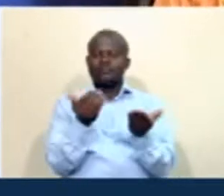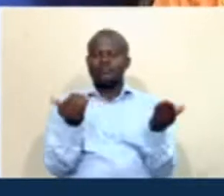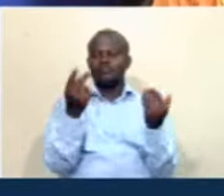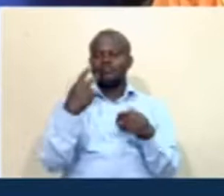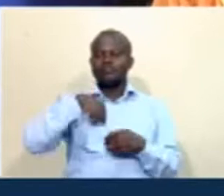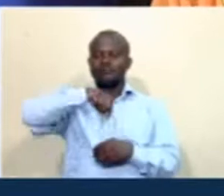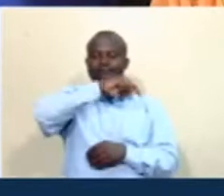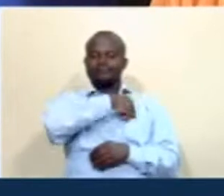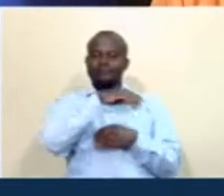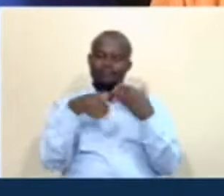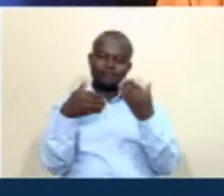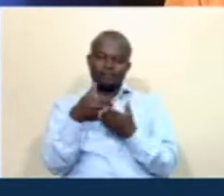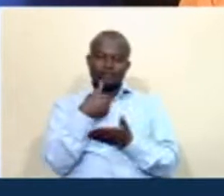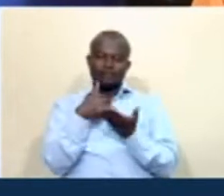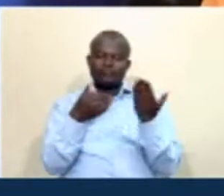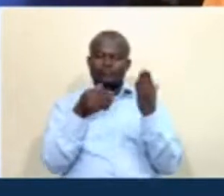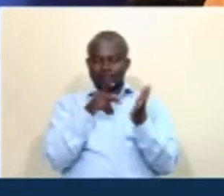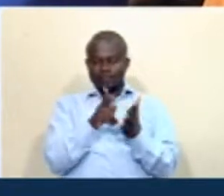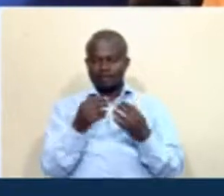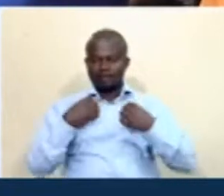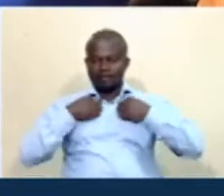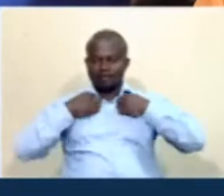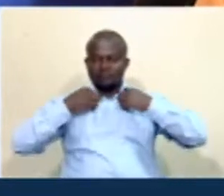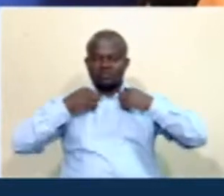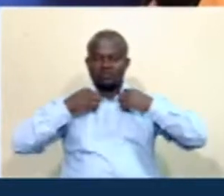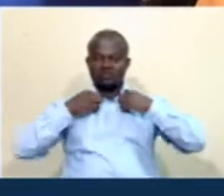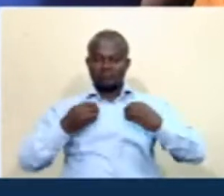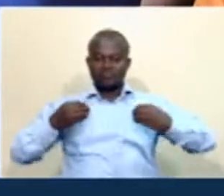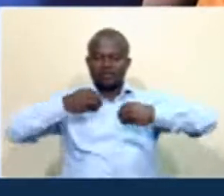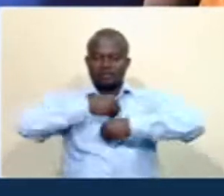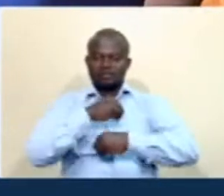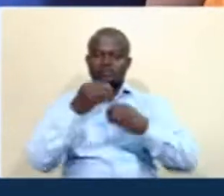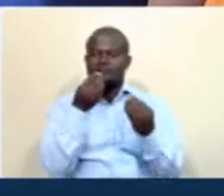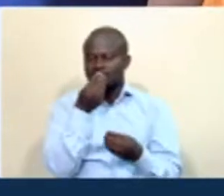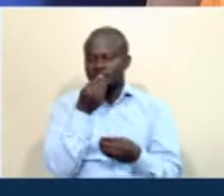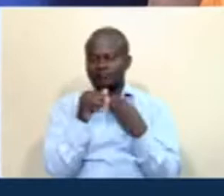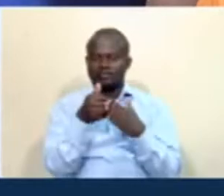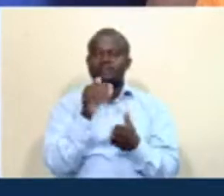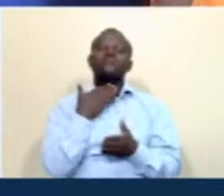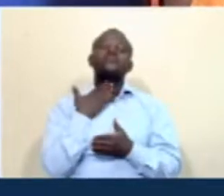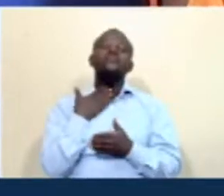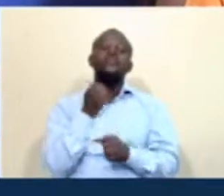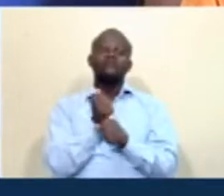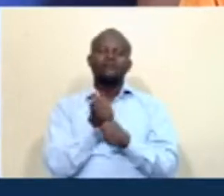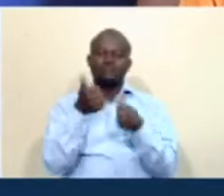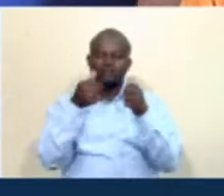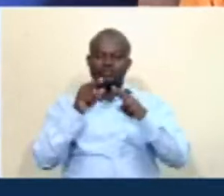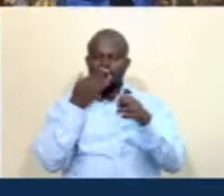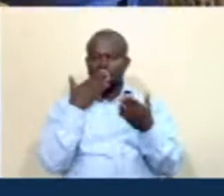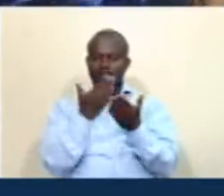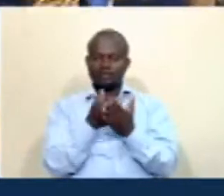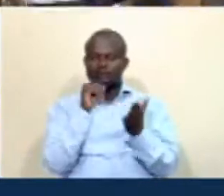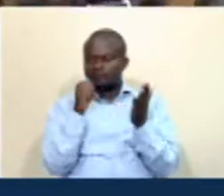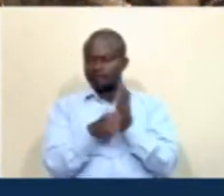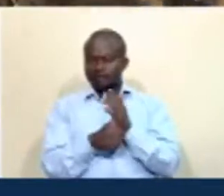bo mfite, nkigurira akenda ko kwambara, nkabaha n'icyo kurya bashaka, akazi karagenda nta kibazo.